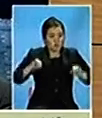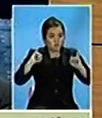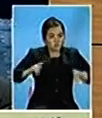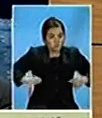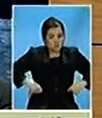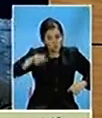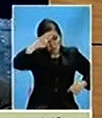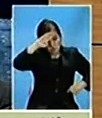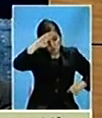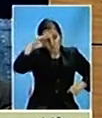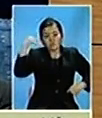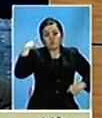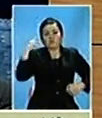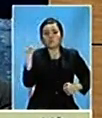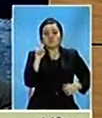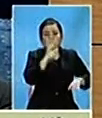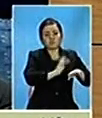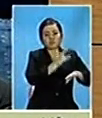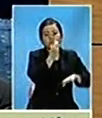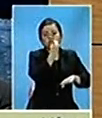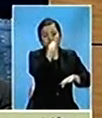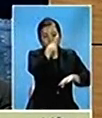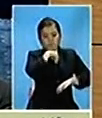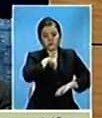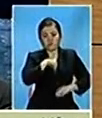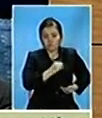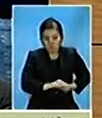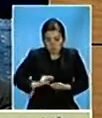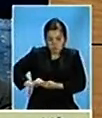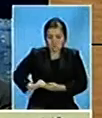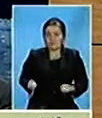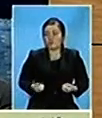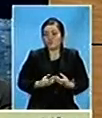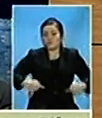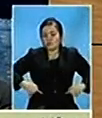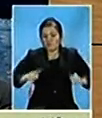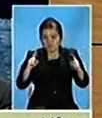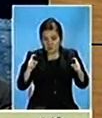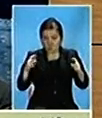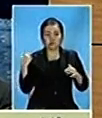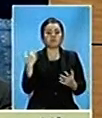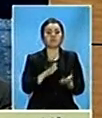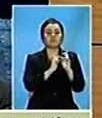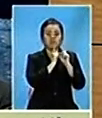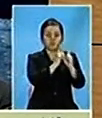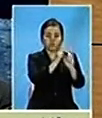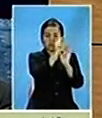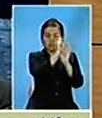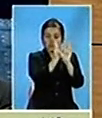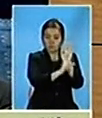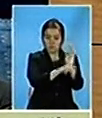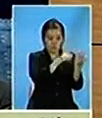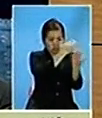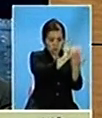นะครับจากสารสมุนไพรพวกนี้ถ้ามีนิยามการแพทย์แผนไทยตามเดิมในร่างกฎหมายเดิมก็จะครอบคลุมถึงตร